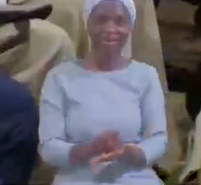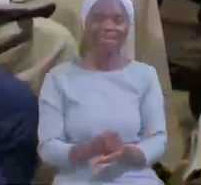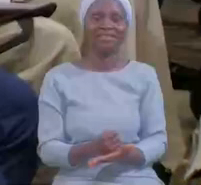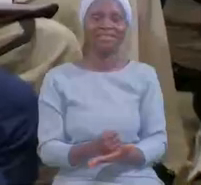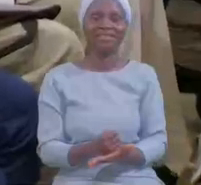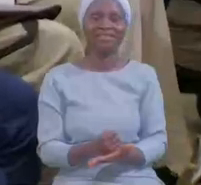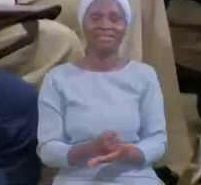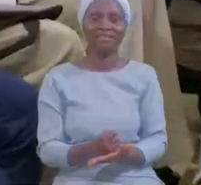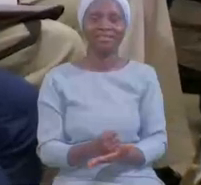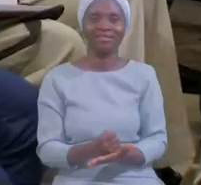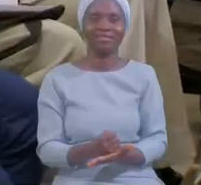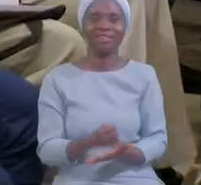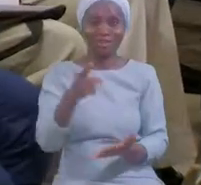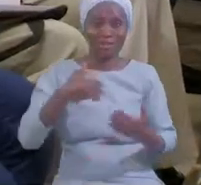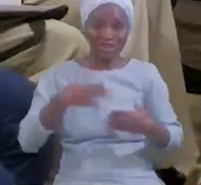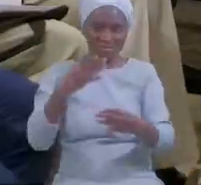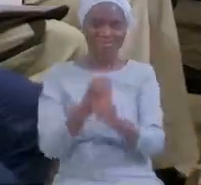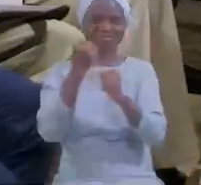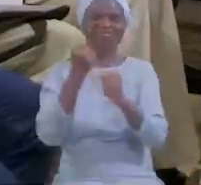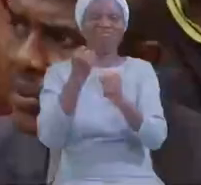vous l'avez reçu ce soir, pour moi,